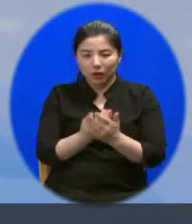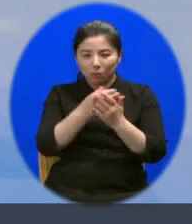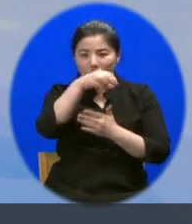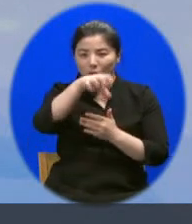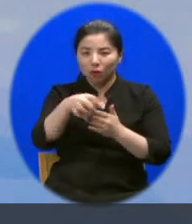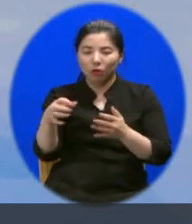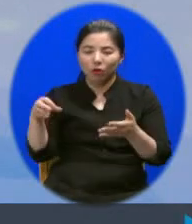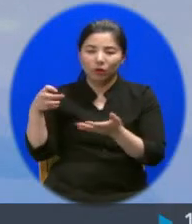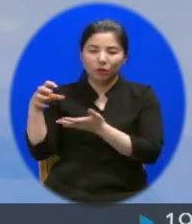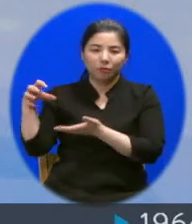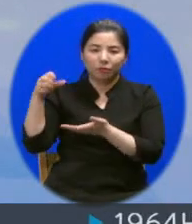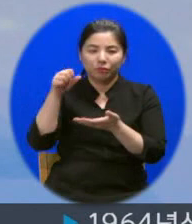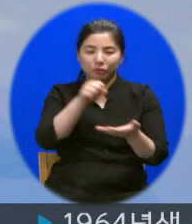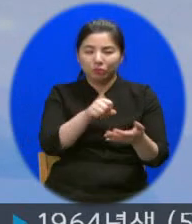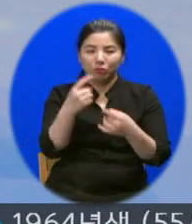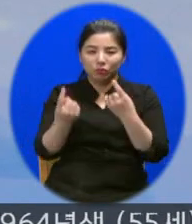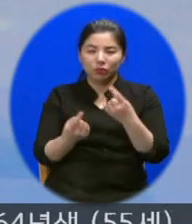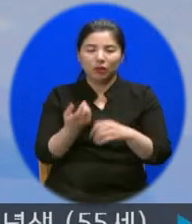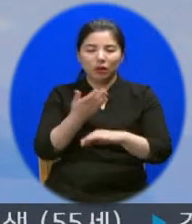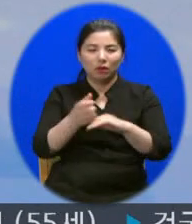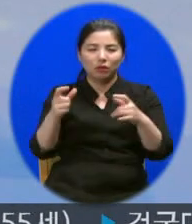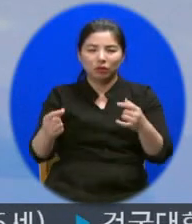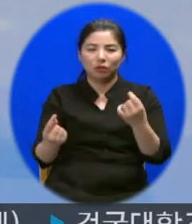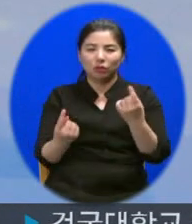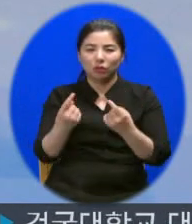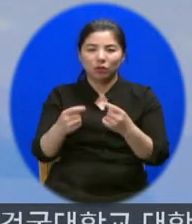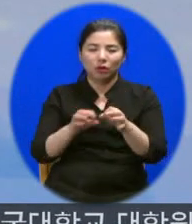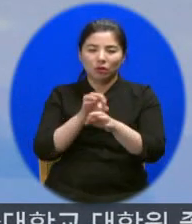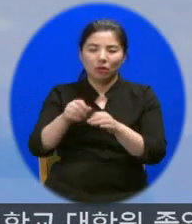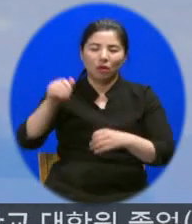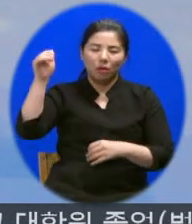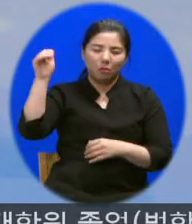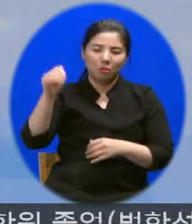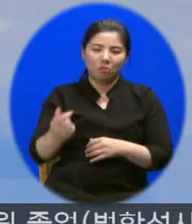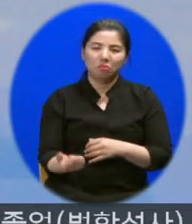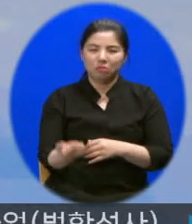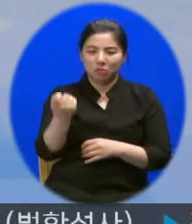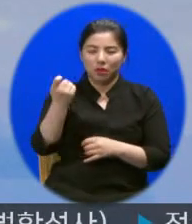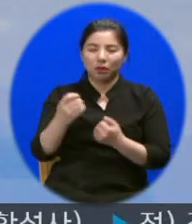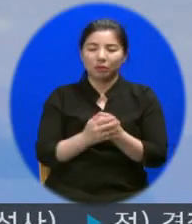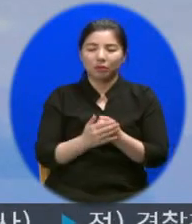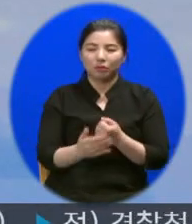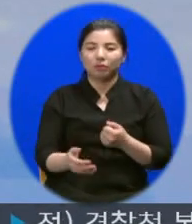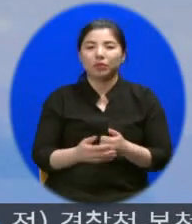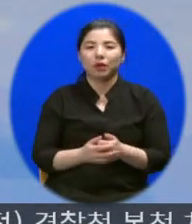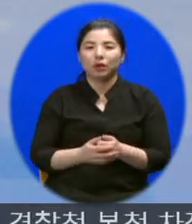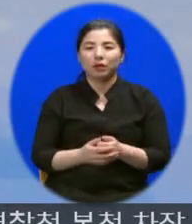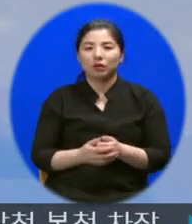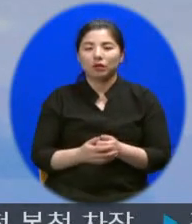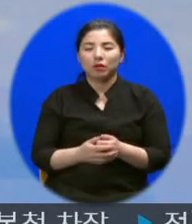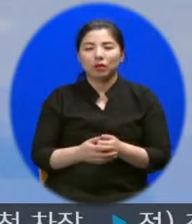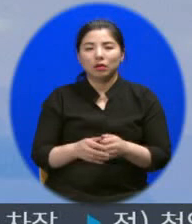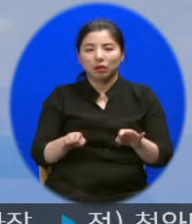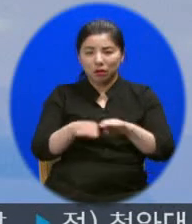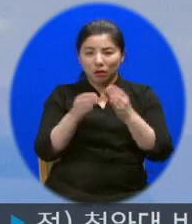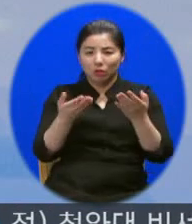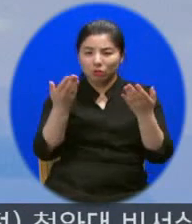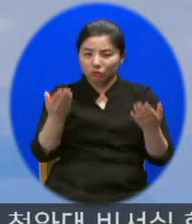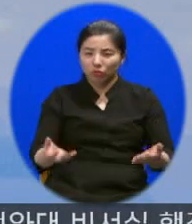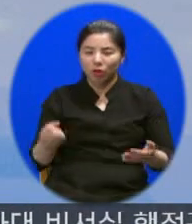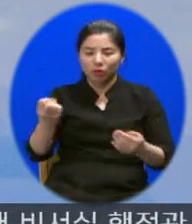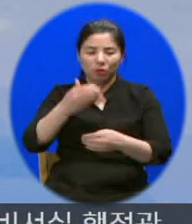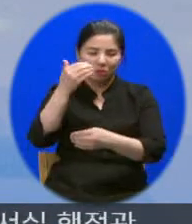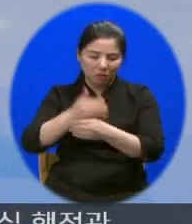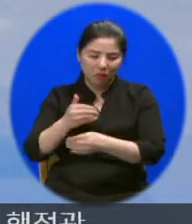다른 지역부터 일찍부터 경기 침체 현상이 나타났기 때문이죠 이로 인해서 개점휴업 상태 거나 폐업 에